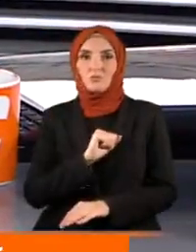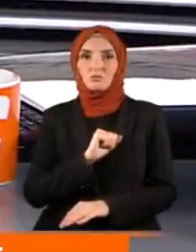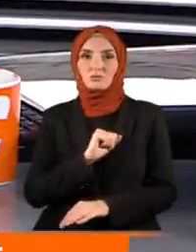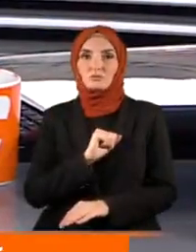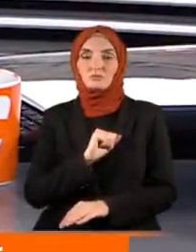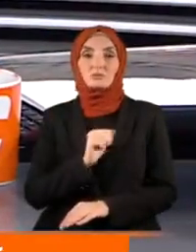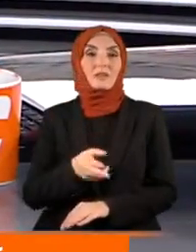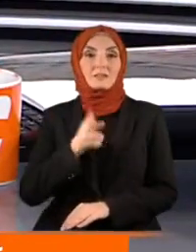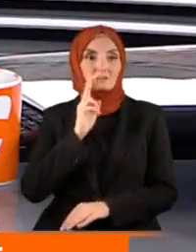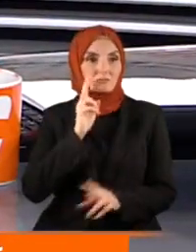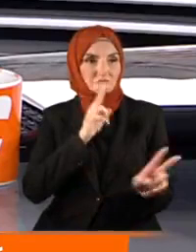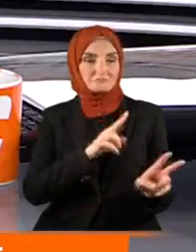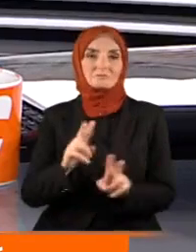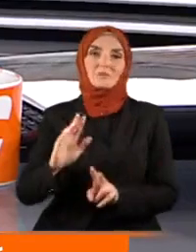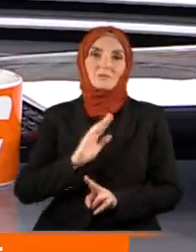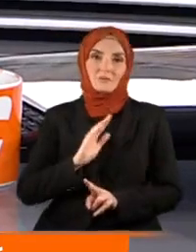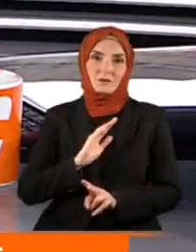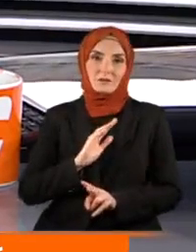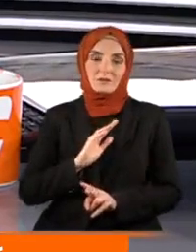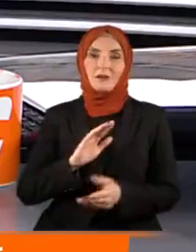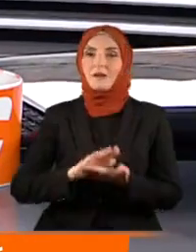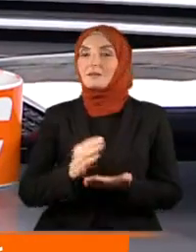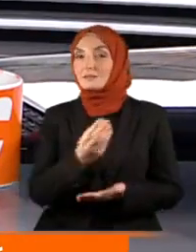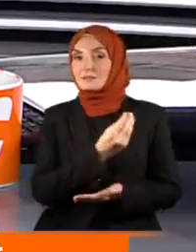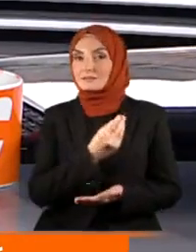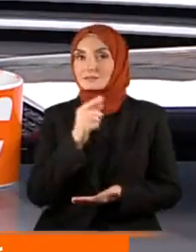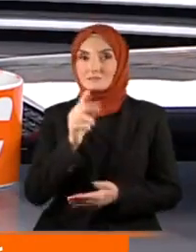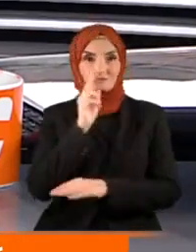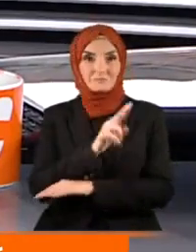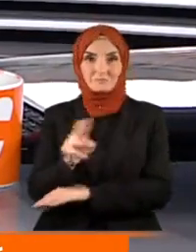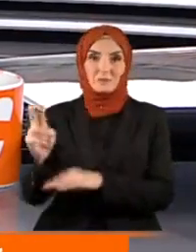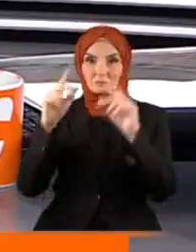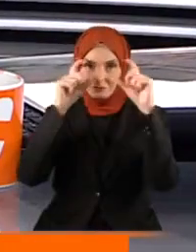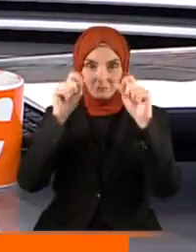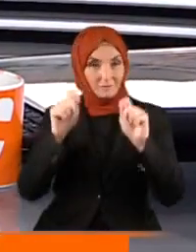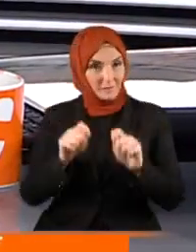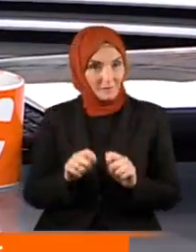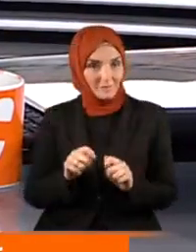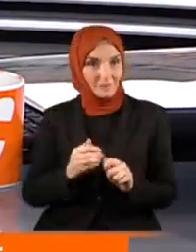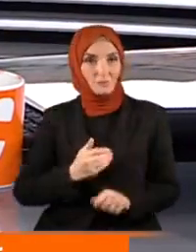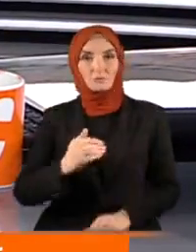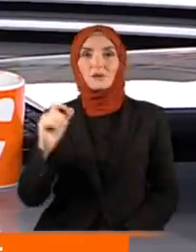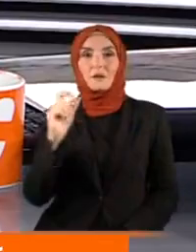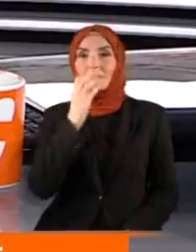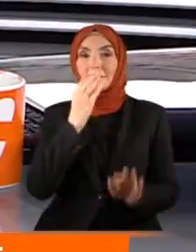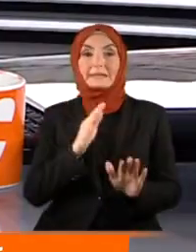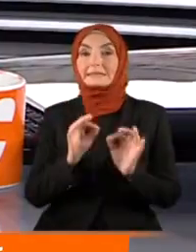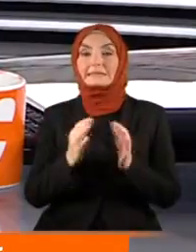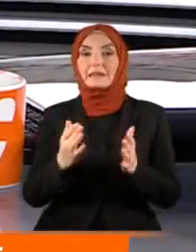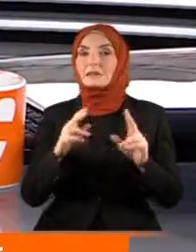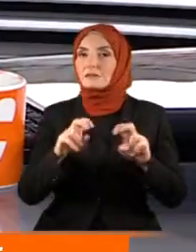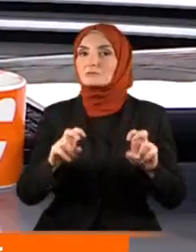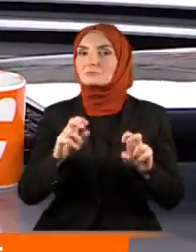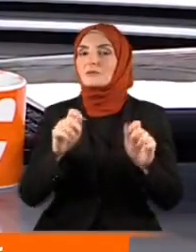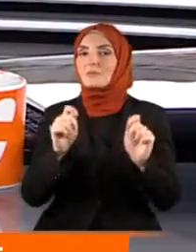Altun Mehmet Şahin hem o tablonun fotoğrafını çekti hem de önümüzdeki aylarla ilgili beklentinin ne olduğunu araştırdı.